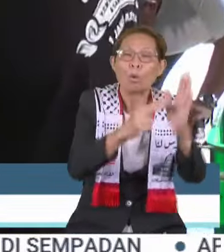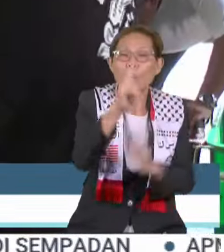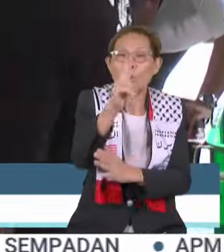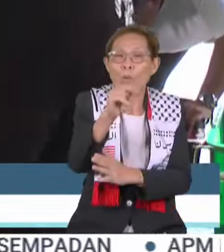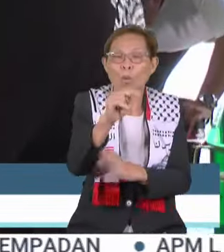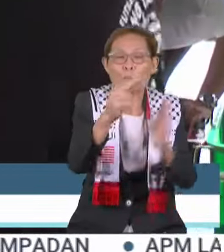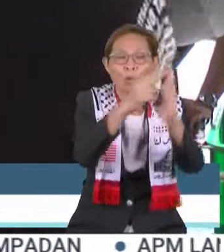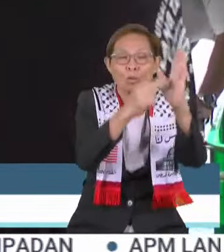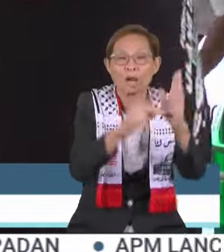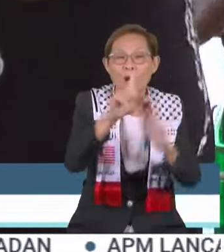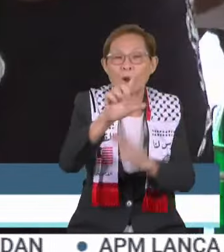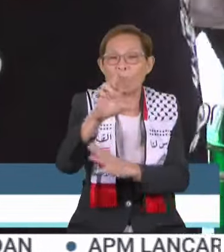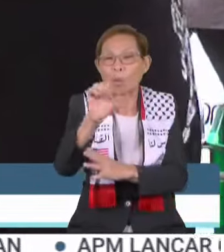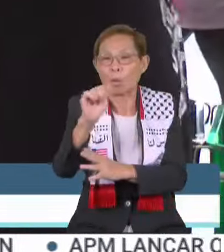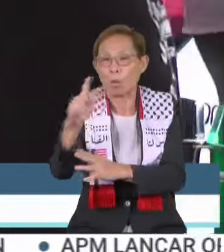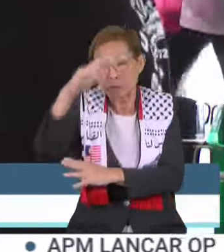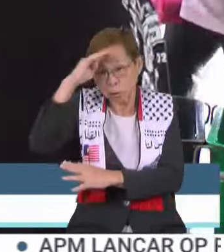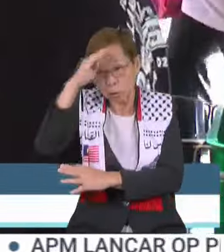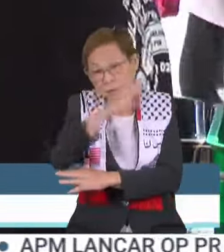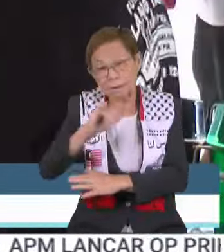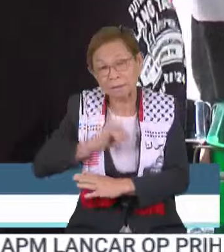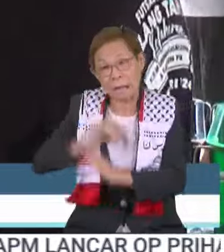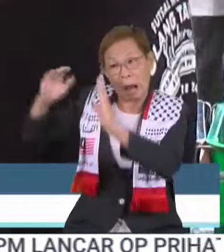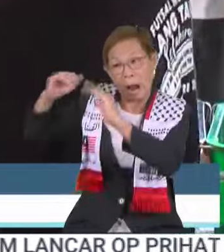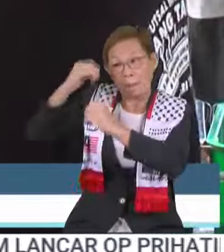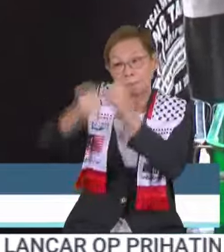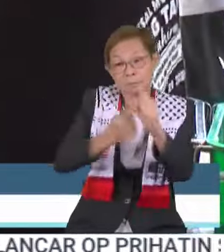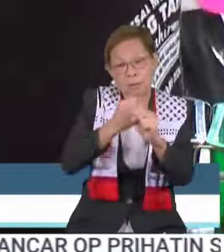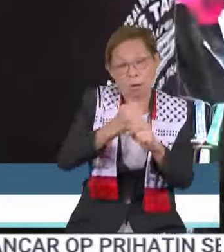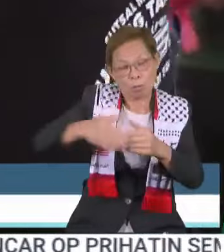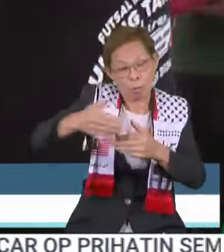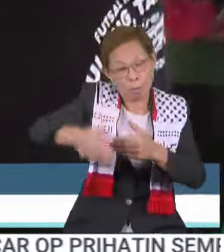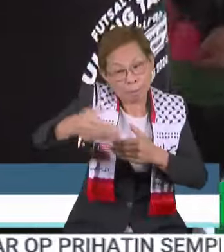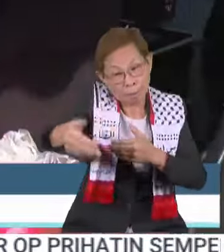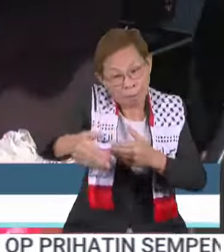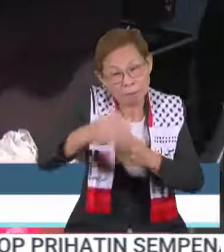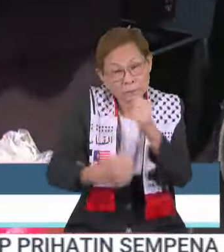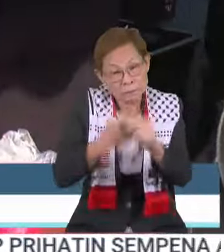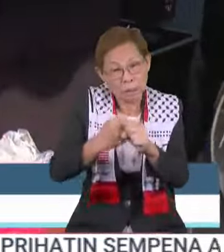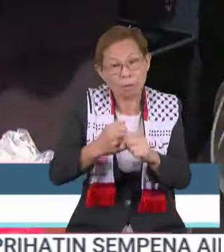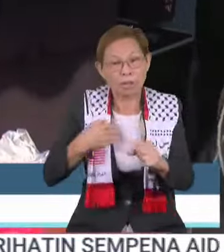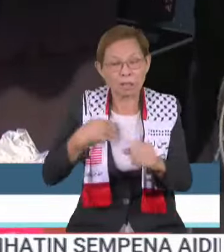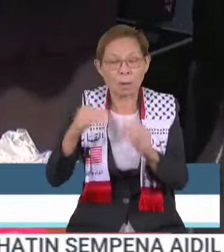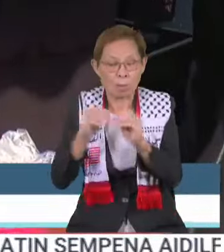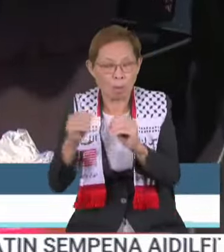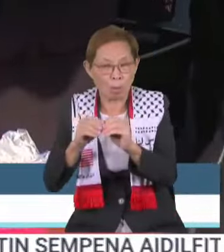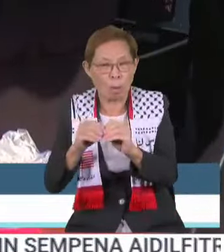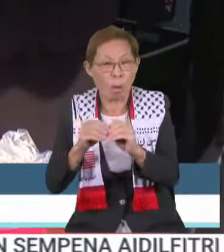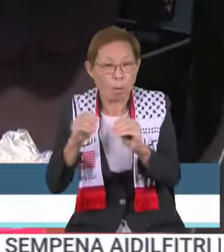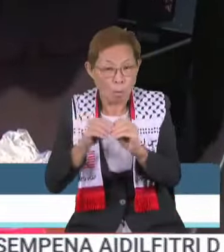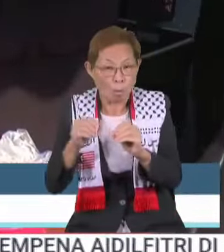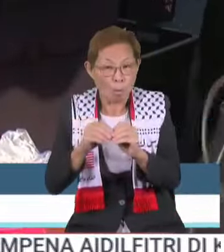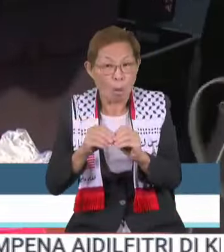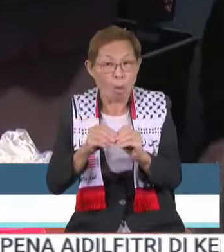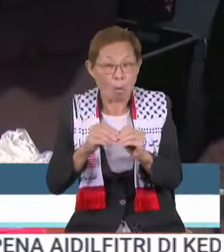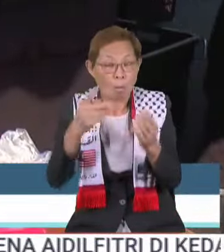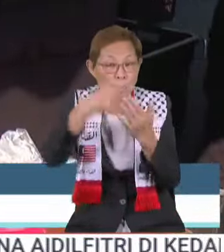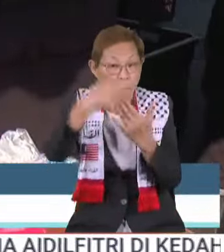Johor, dan saya harap untuk tahun seterusnya kita pertingkatkan lagi usaha sama ini